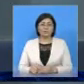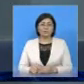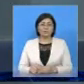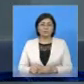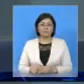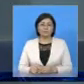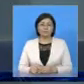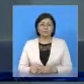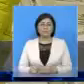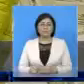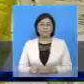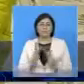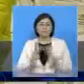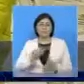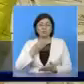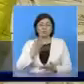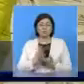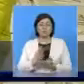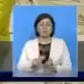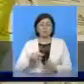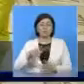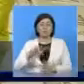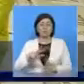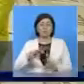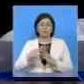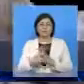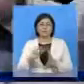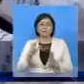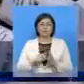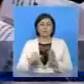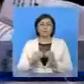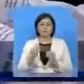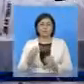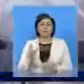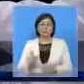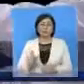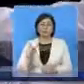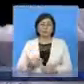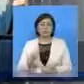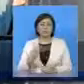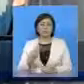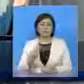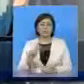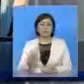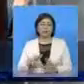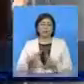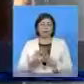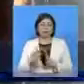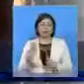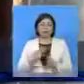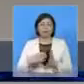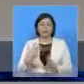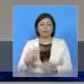осыған деген көзқарасы өте жақсы. Тоқмансай ауылдық округі бойынша 814 сайлаушы, Үшқұдық ауылынан 954